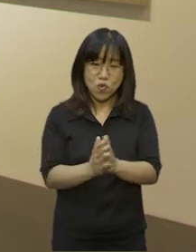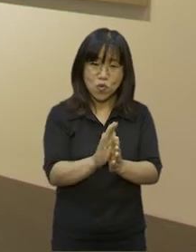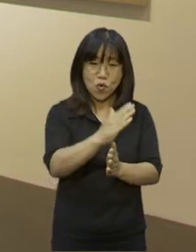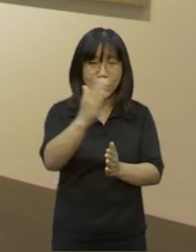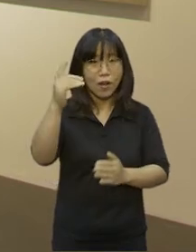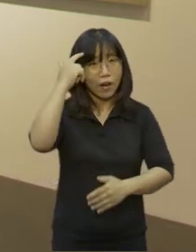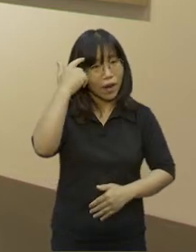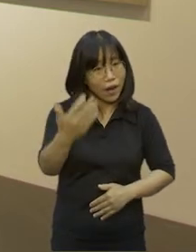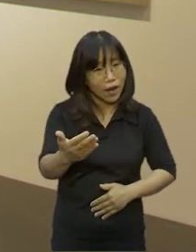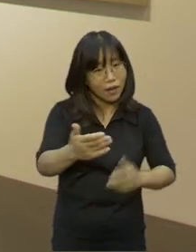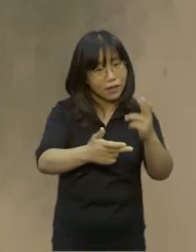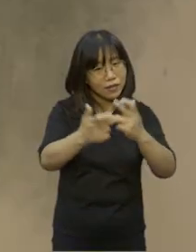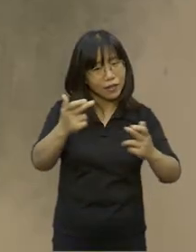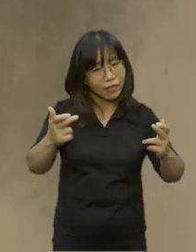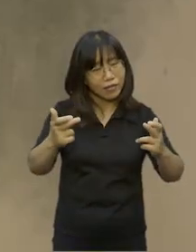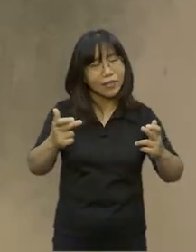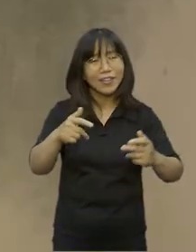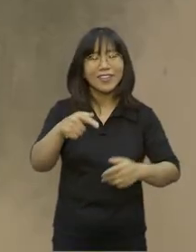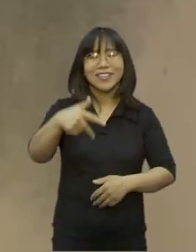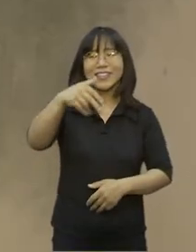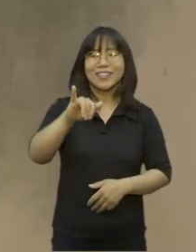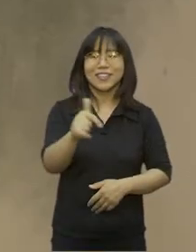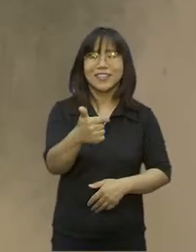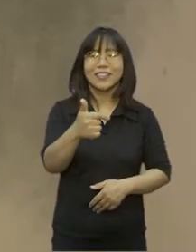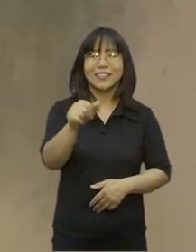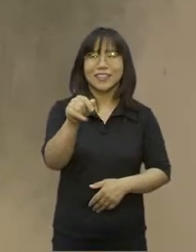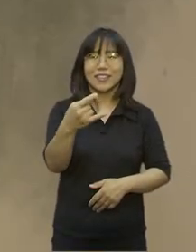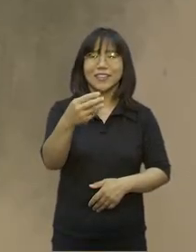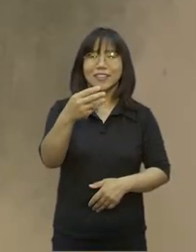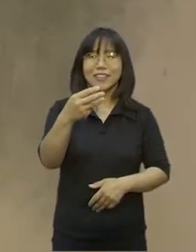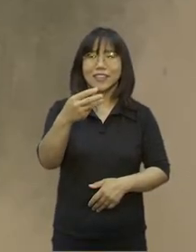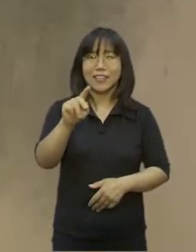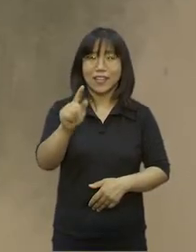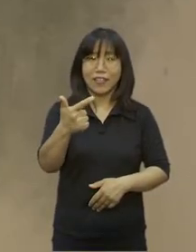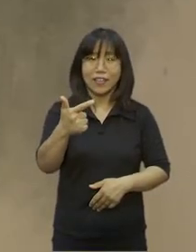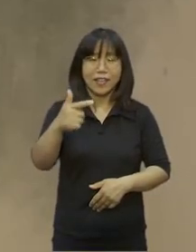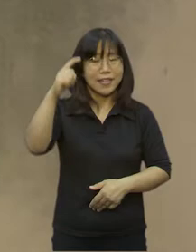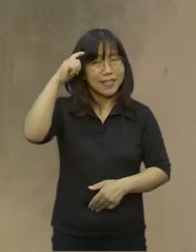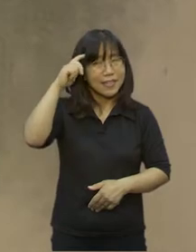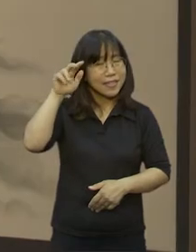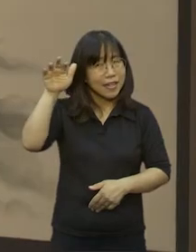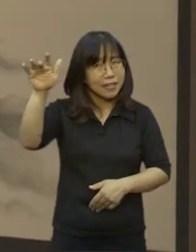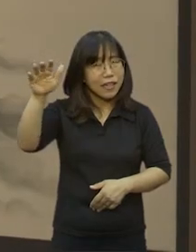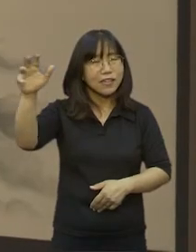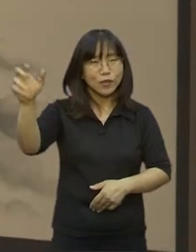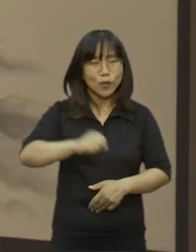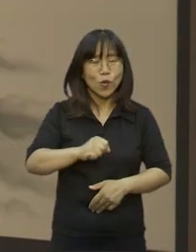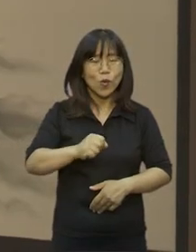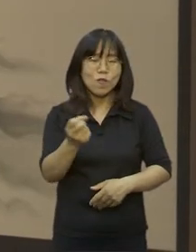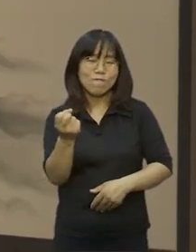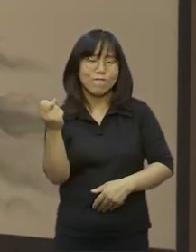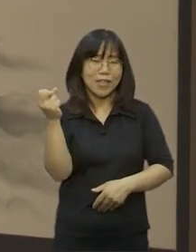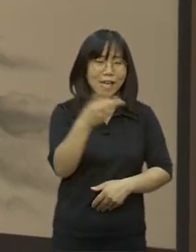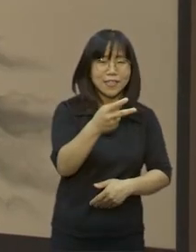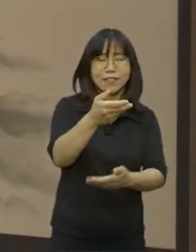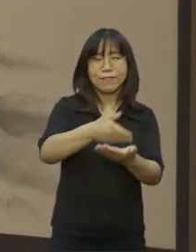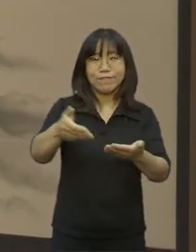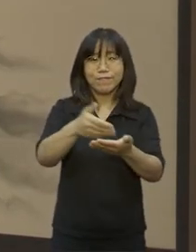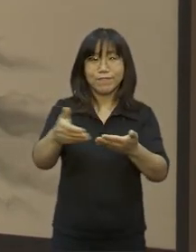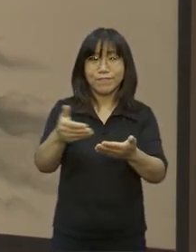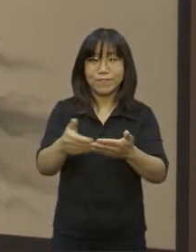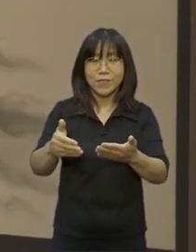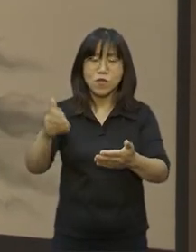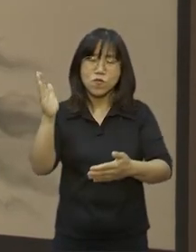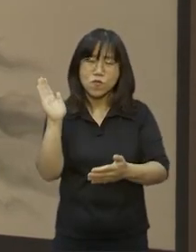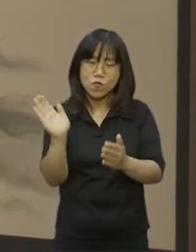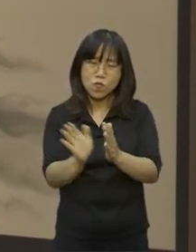이렇게 화려한 지리산일까 싶은데 그 진이란 작가의 상상에 의해서 이 산이 재구성됐던 것입니다. 그래서